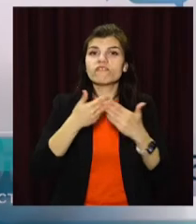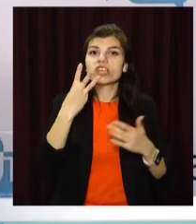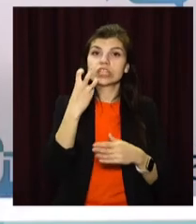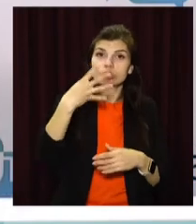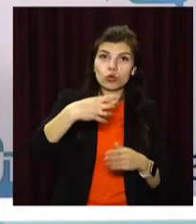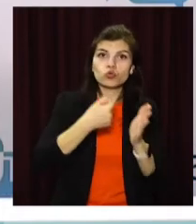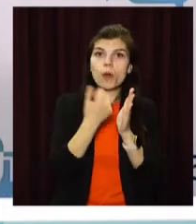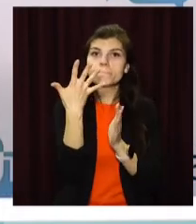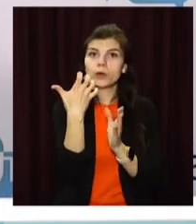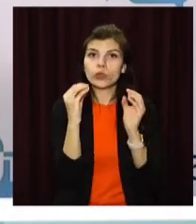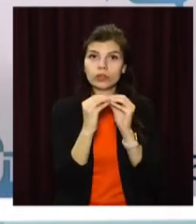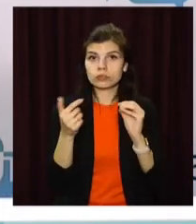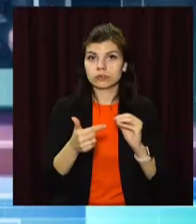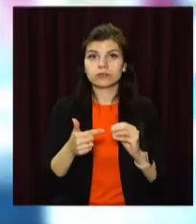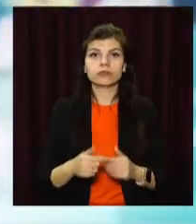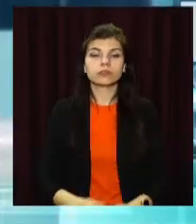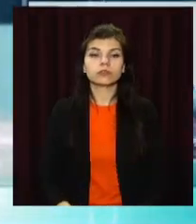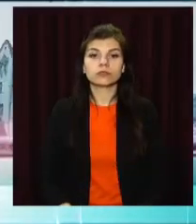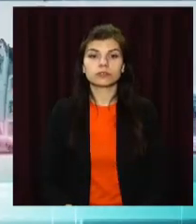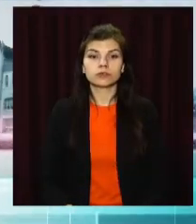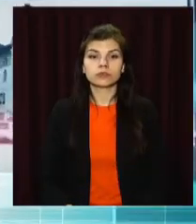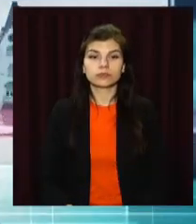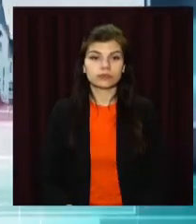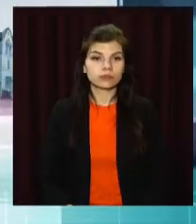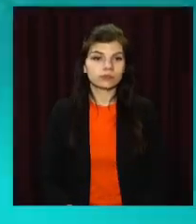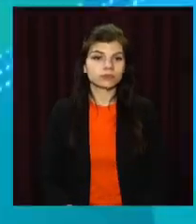до 510 гривень.